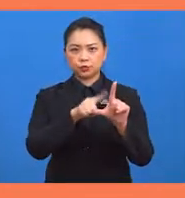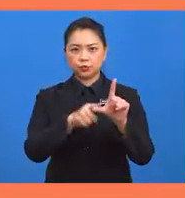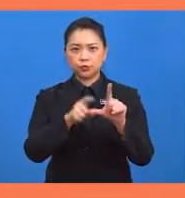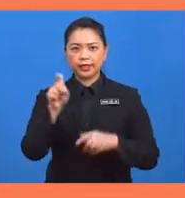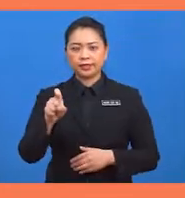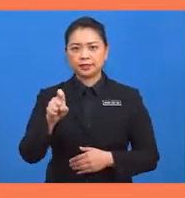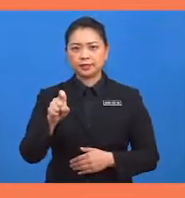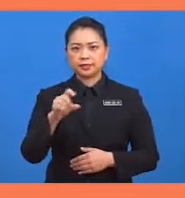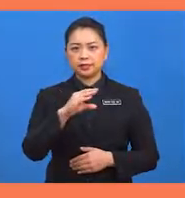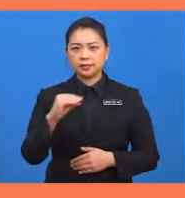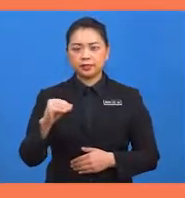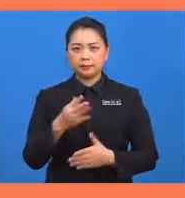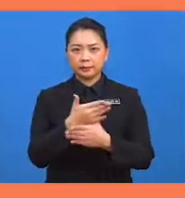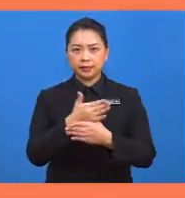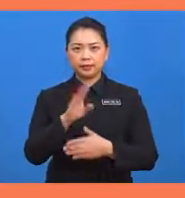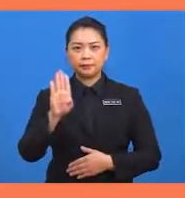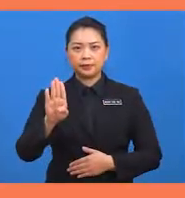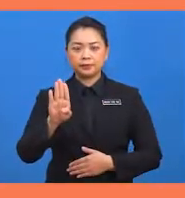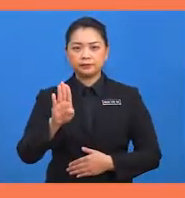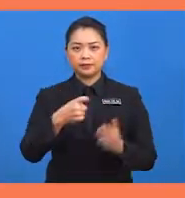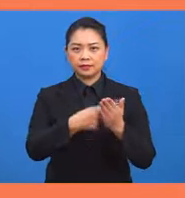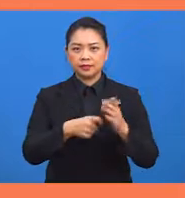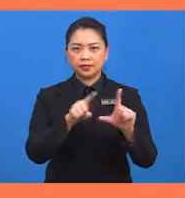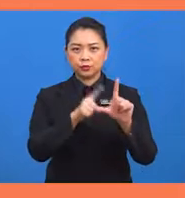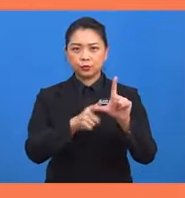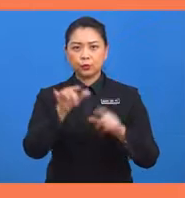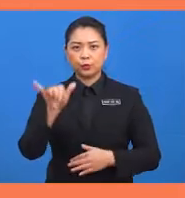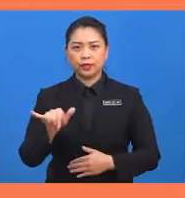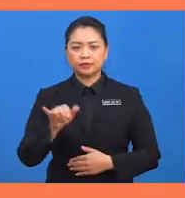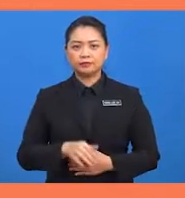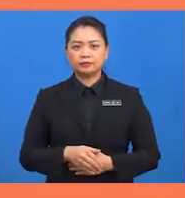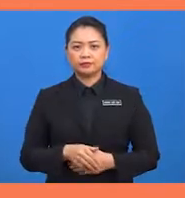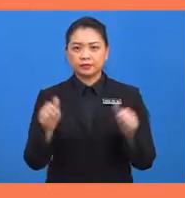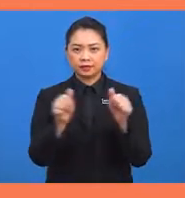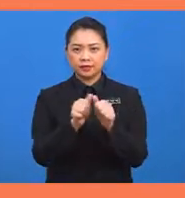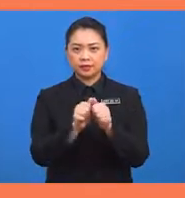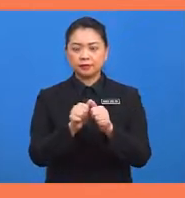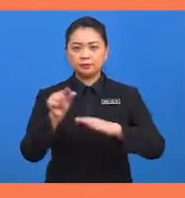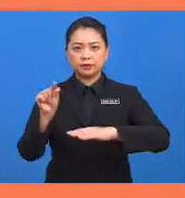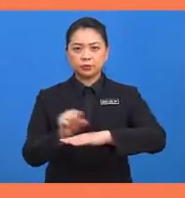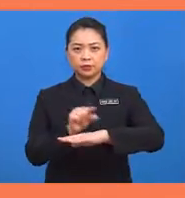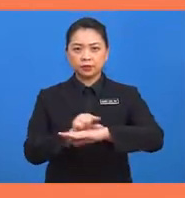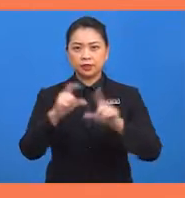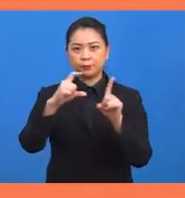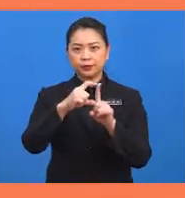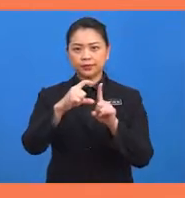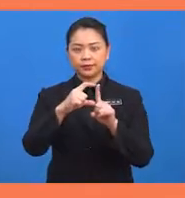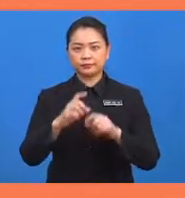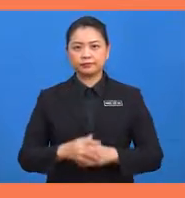dan bahagian B, nilai sudut Y dengan menggunakan protractor.